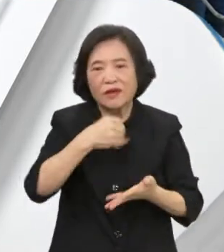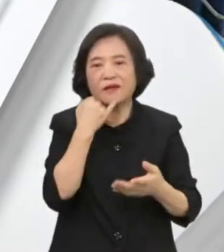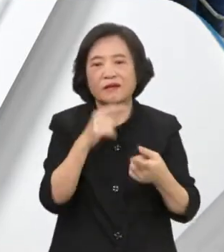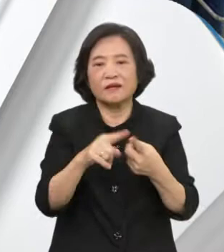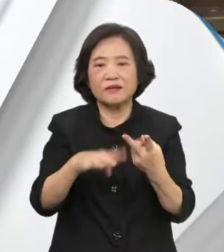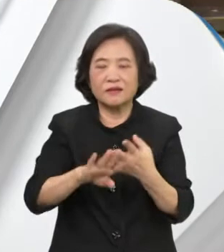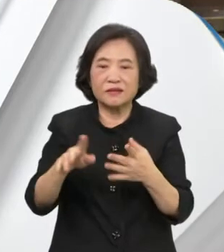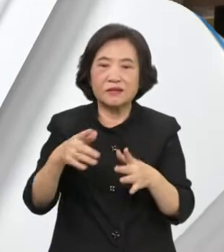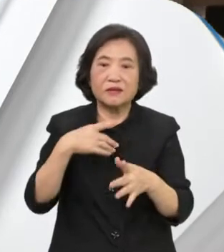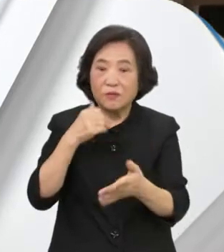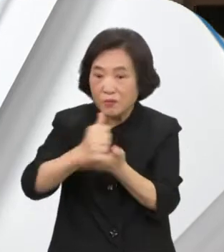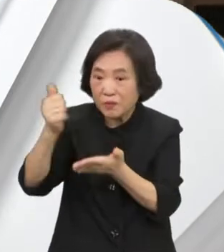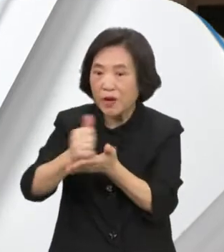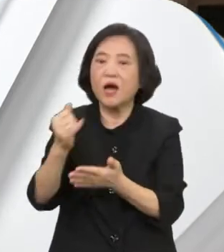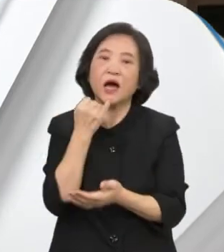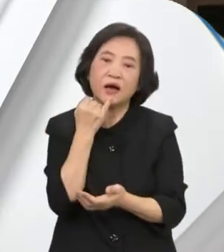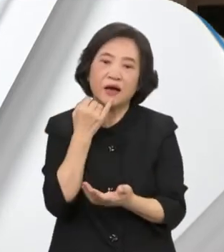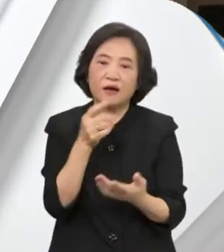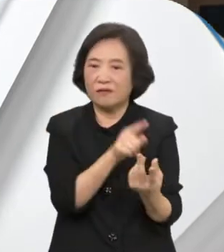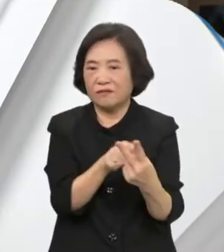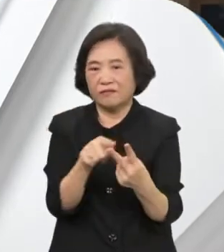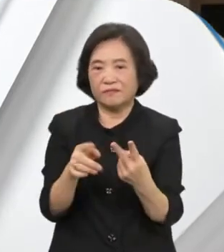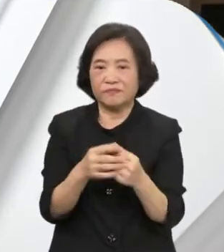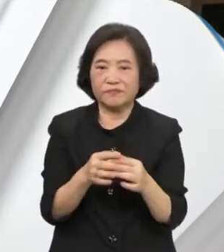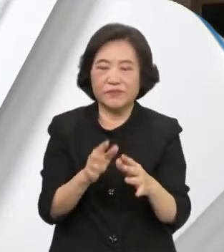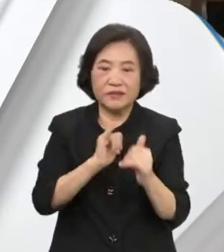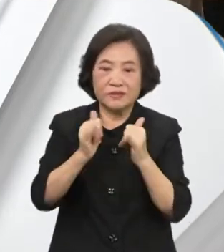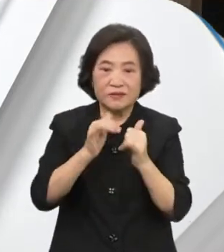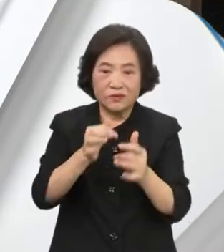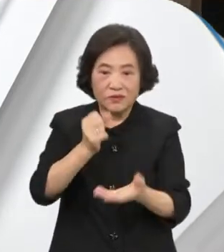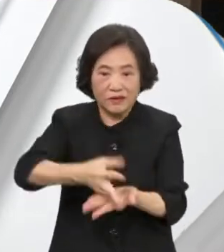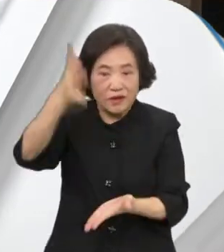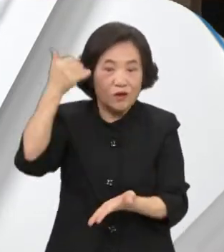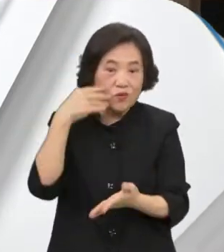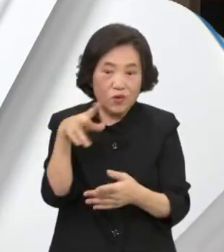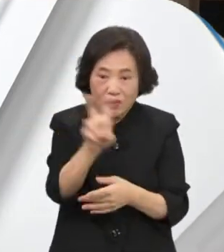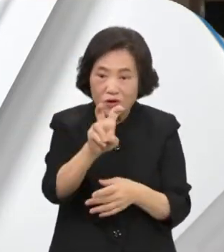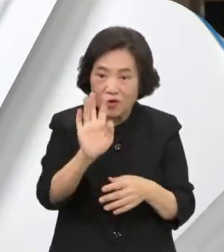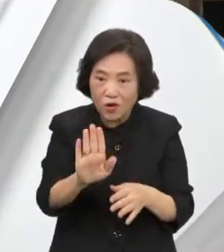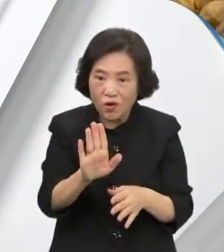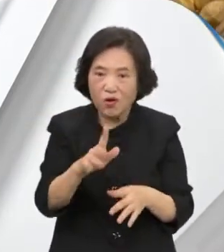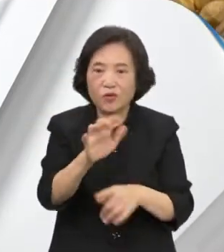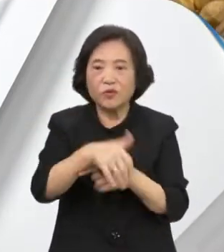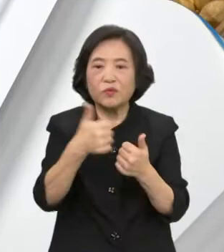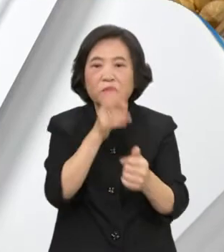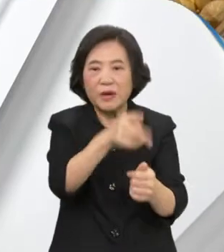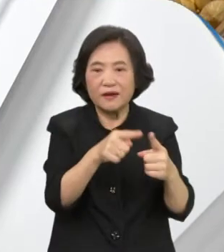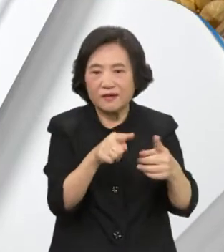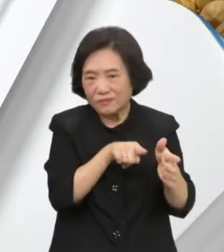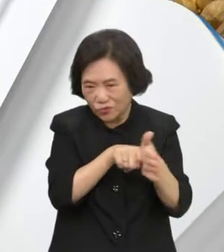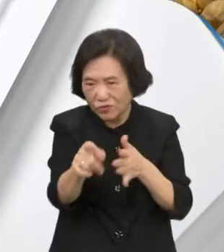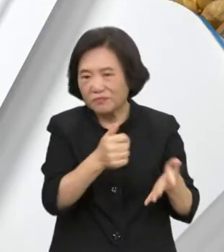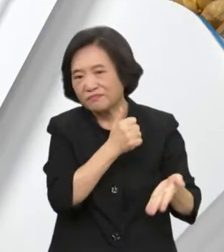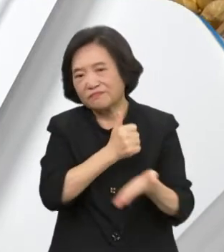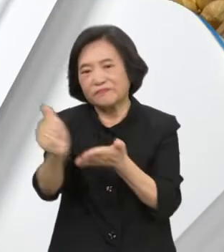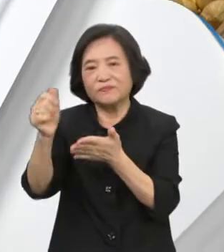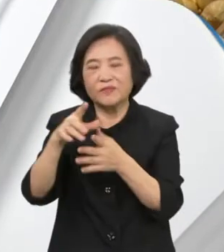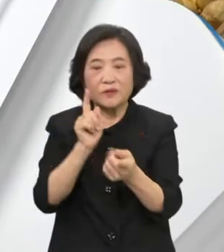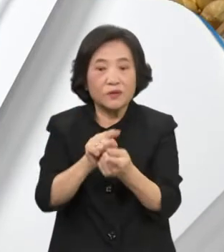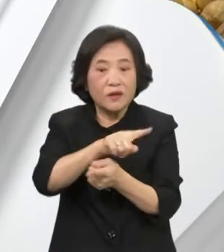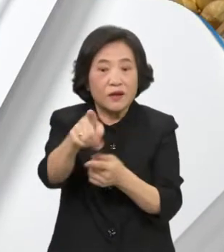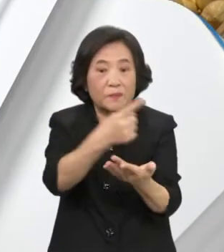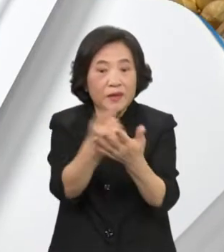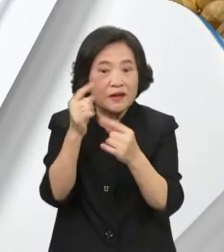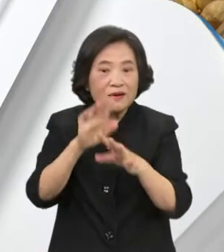还做在用佛送豆腐个方式，系杀去材料田就二十分，农会还会派人去送。对消费者来